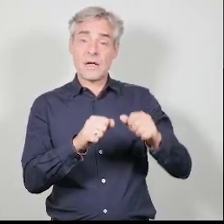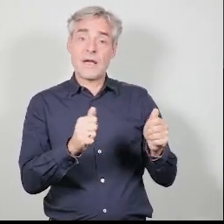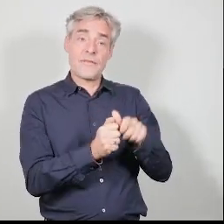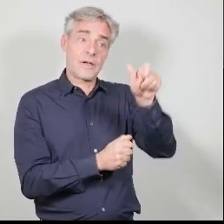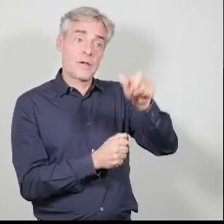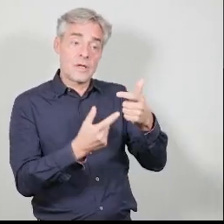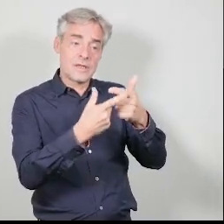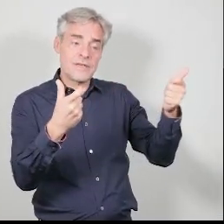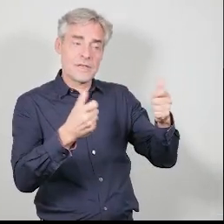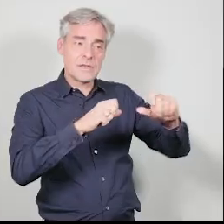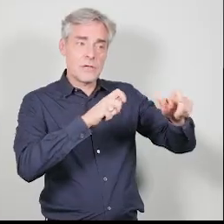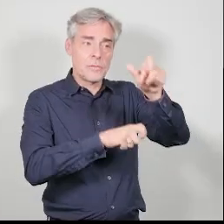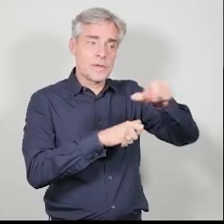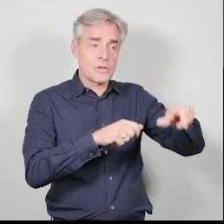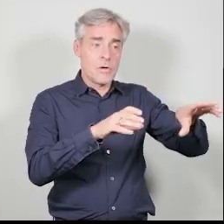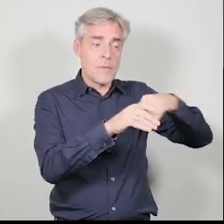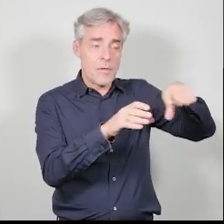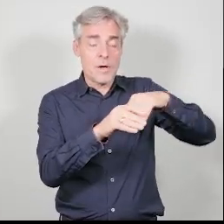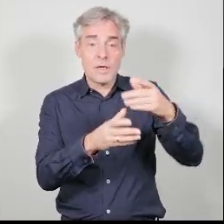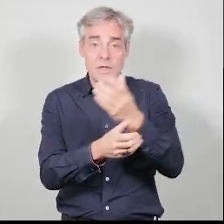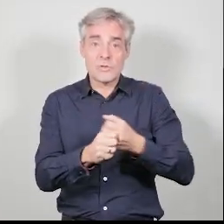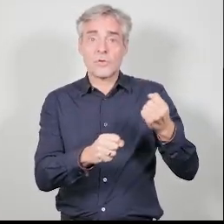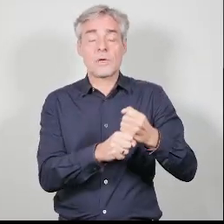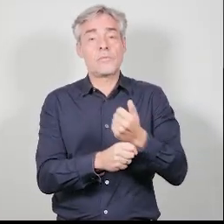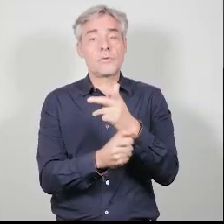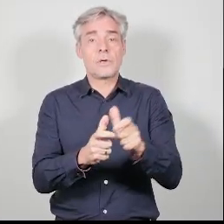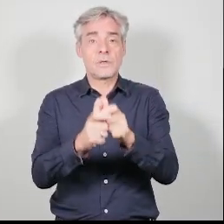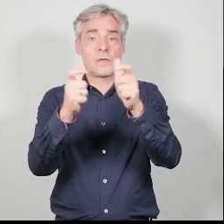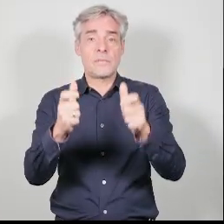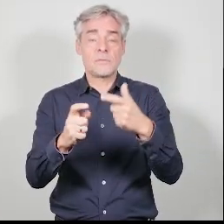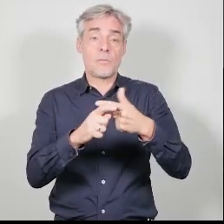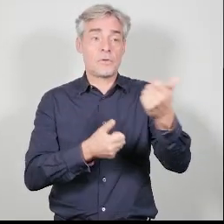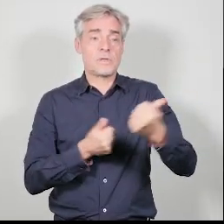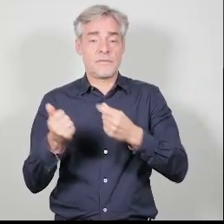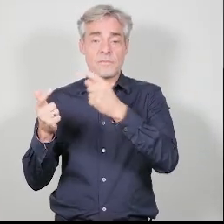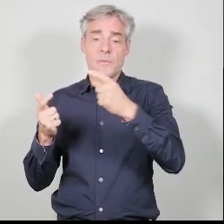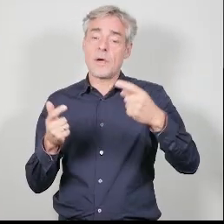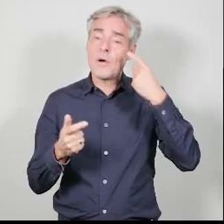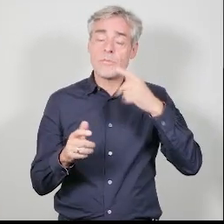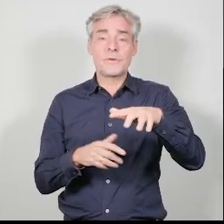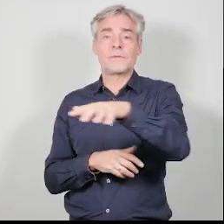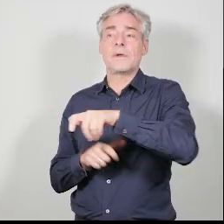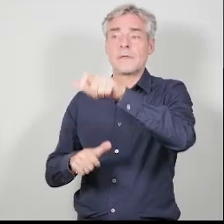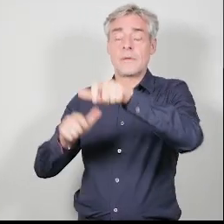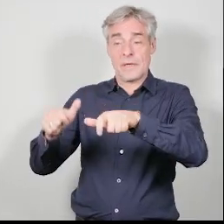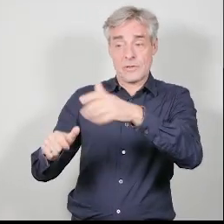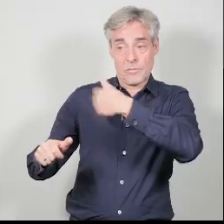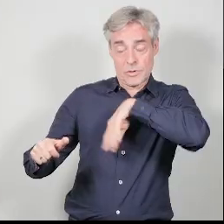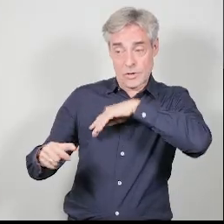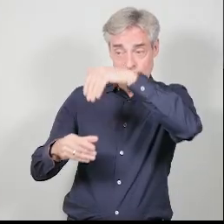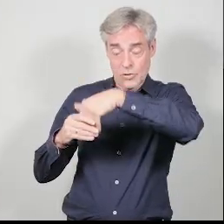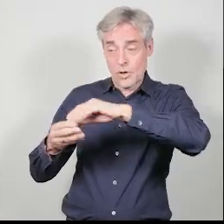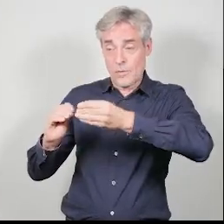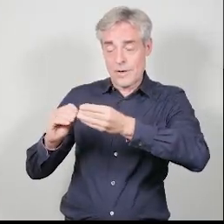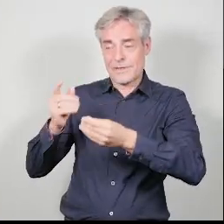diversité d'acteurs qui ont créé donc des établissements et des services pour prendre en charge en fait des personnes qui avaient des problématiques qui